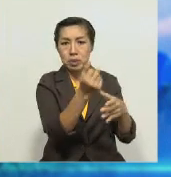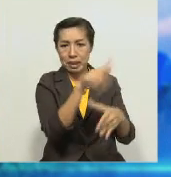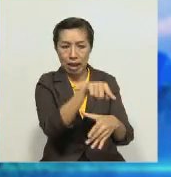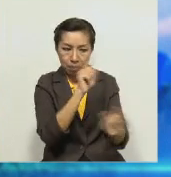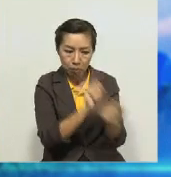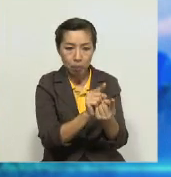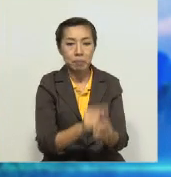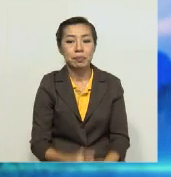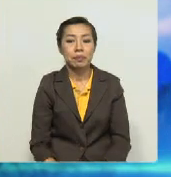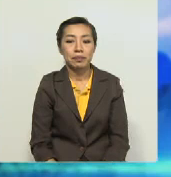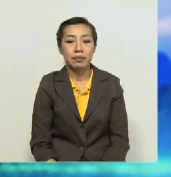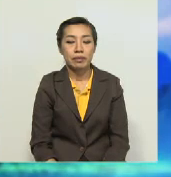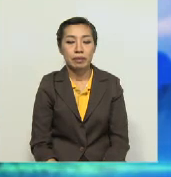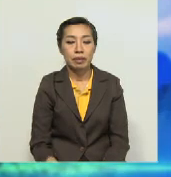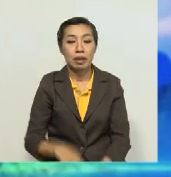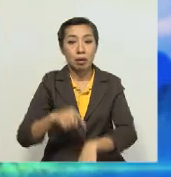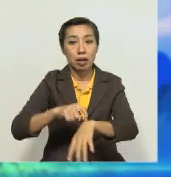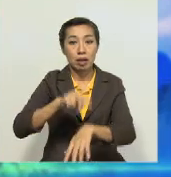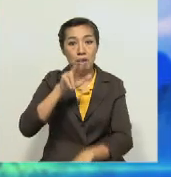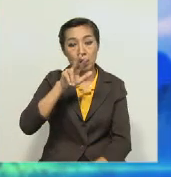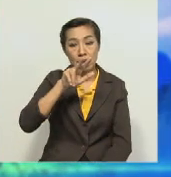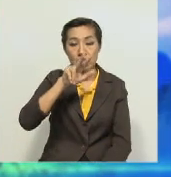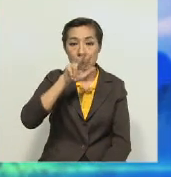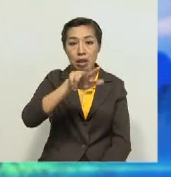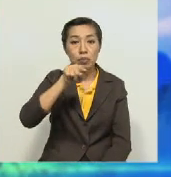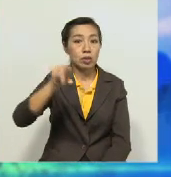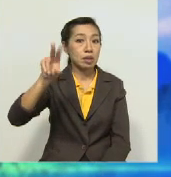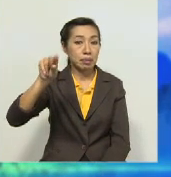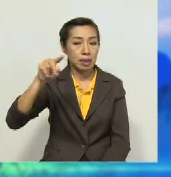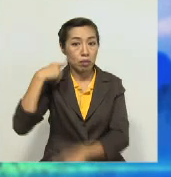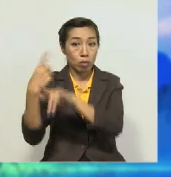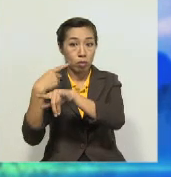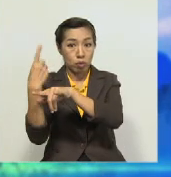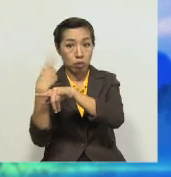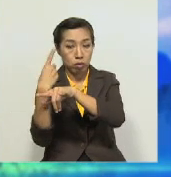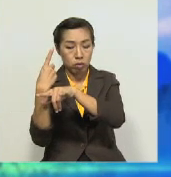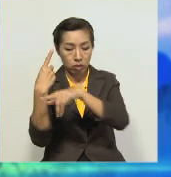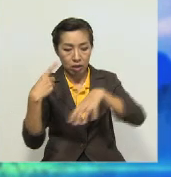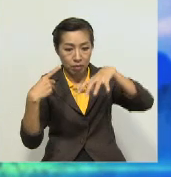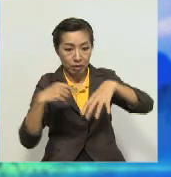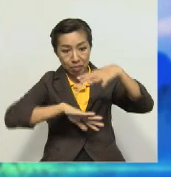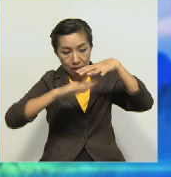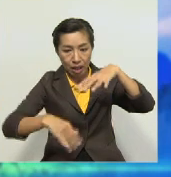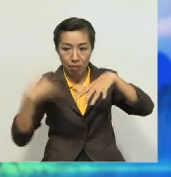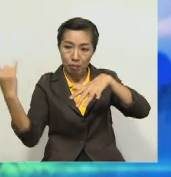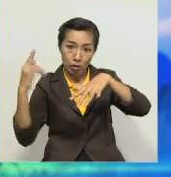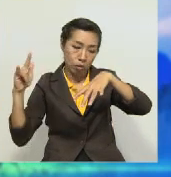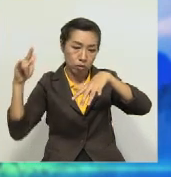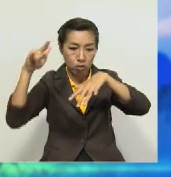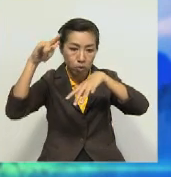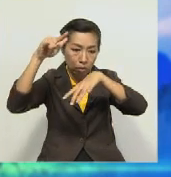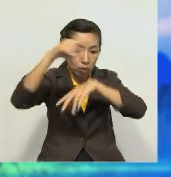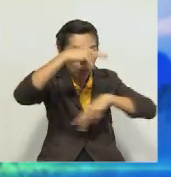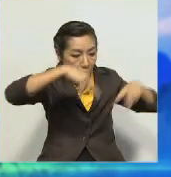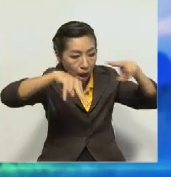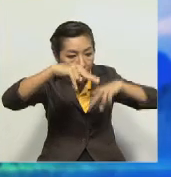ญหายเวลา 15 น.ร. 30 น.ร. ใช้เฮลิอเตอรบินสำรวจปลองบรเวนเหนอท่ำหวง ขนน้ำนางนอน